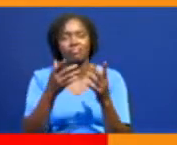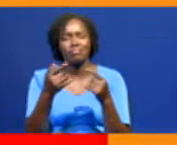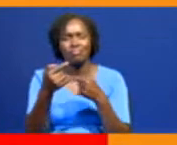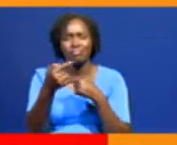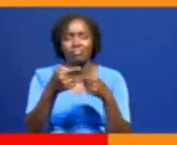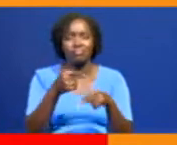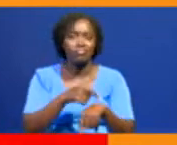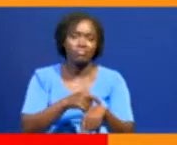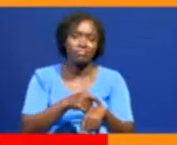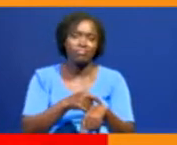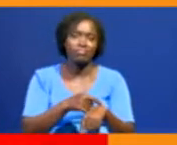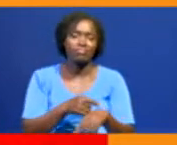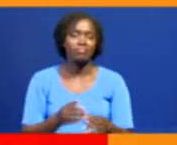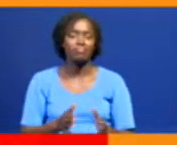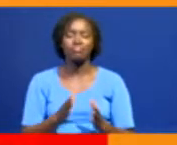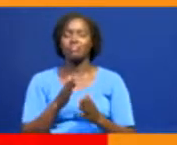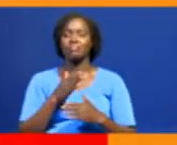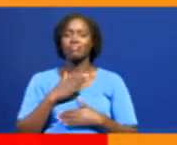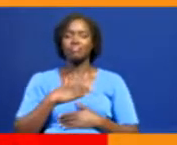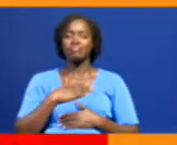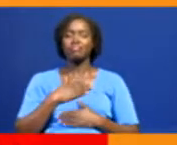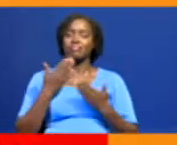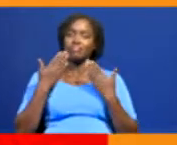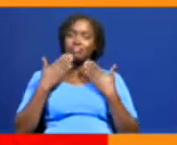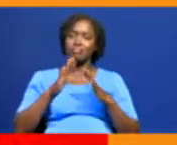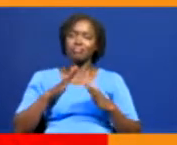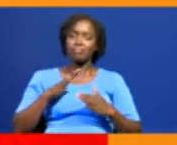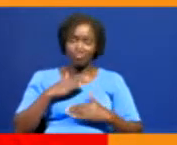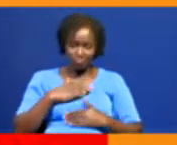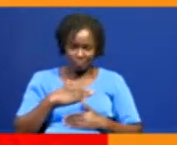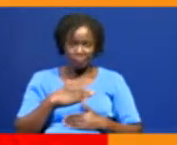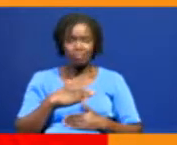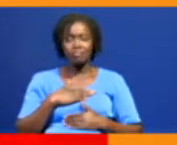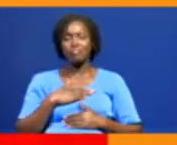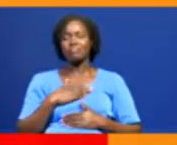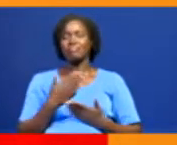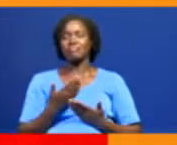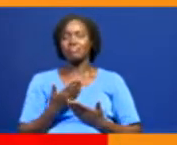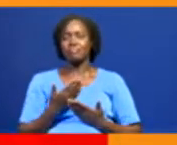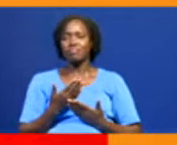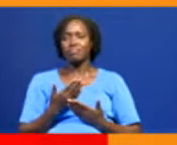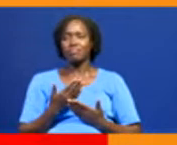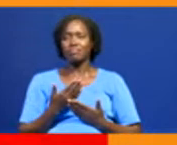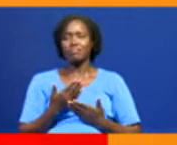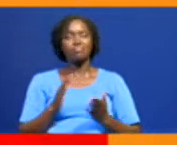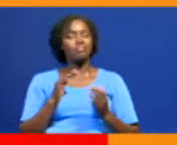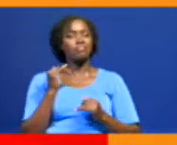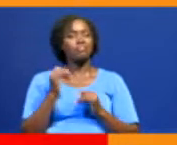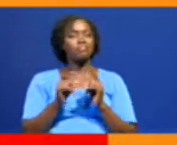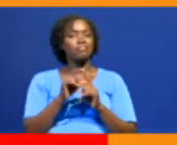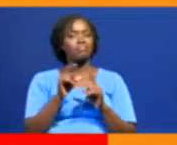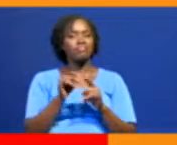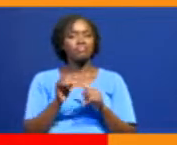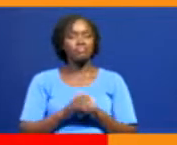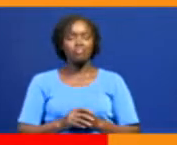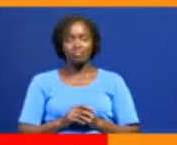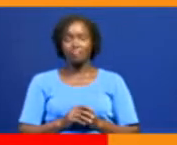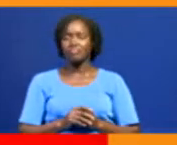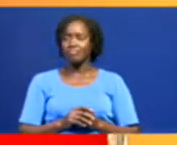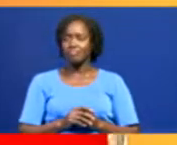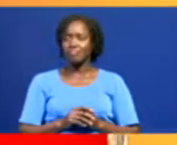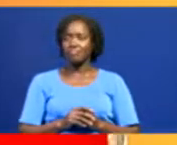muda utaturuhusu tu tukamilishe. Mheshimiwa Lootee, pengine kwa sekunde tatu tu aga kabla na mimi niwaage